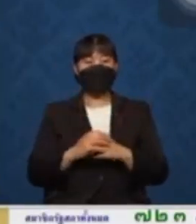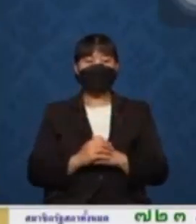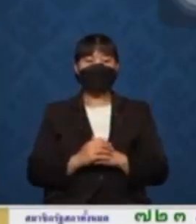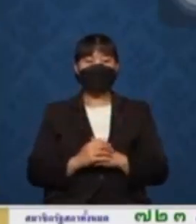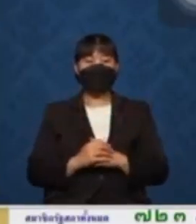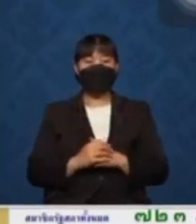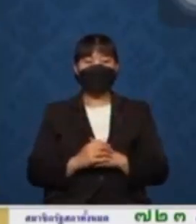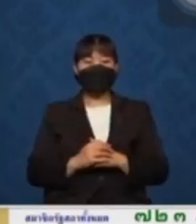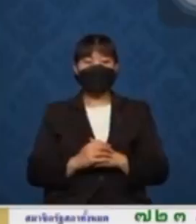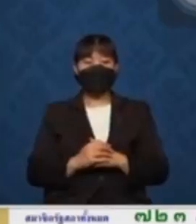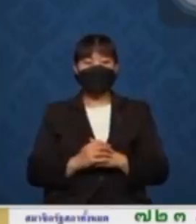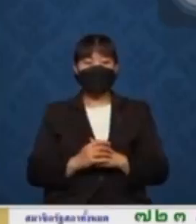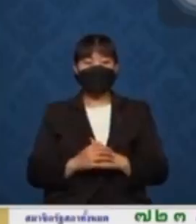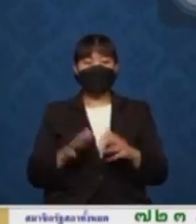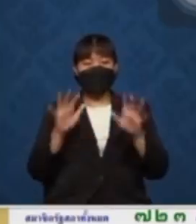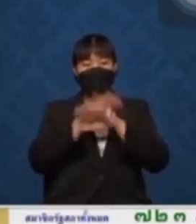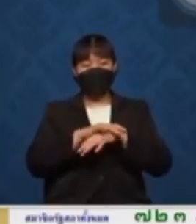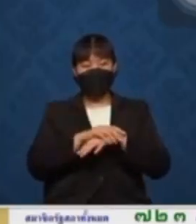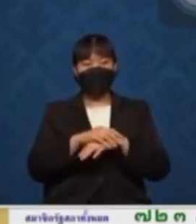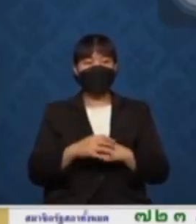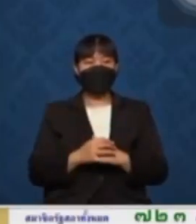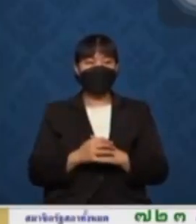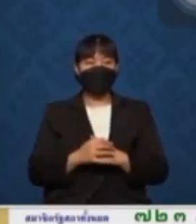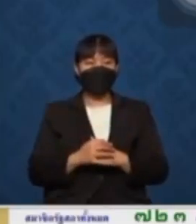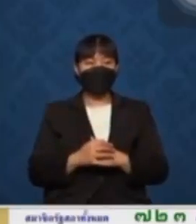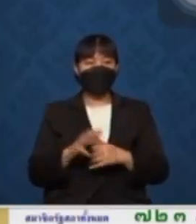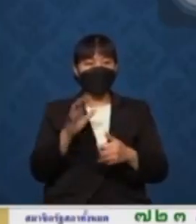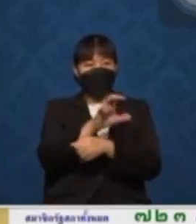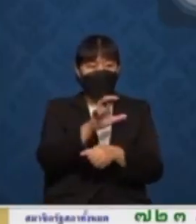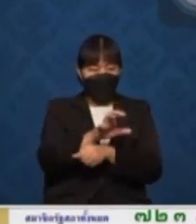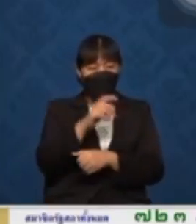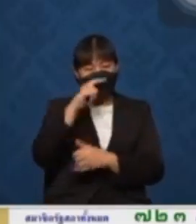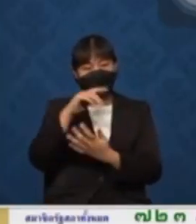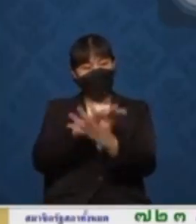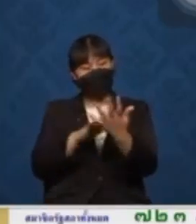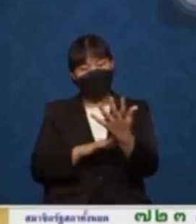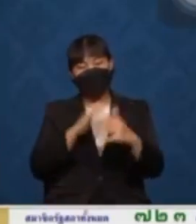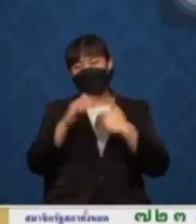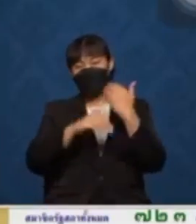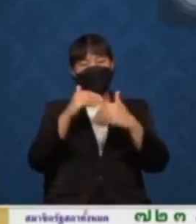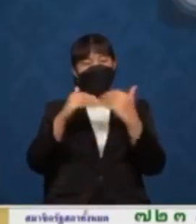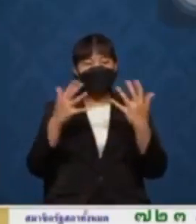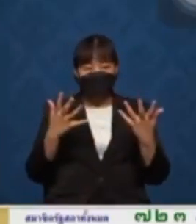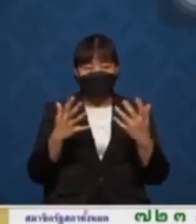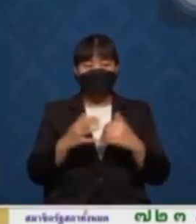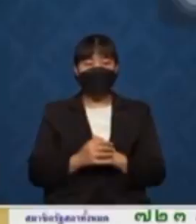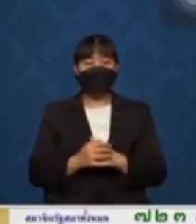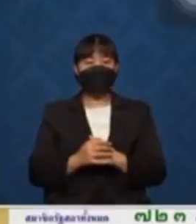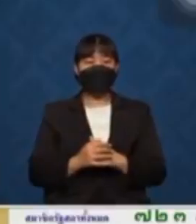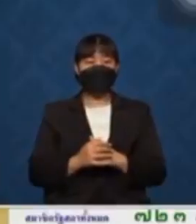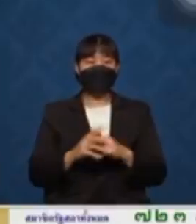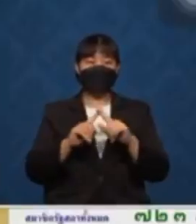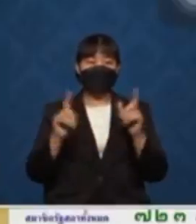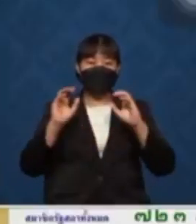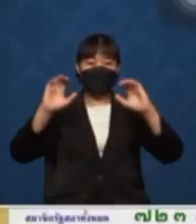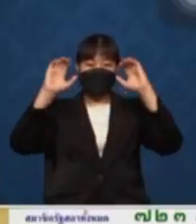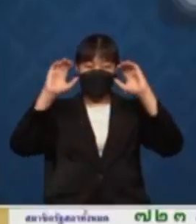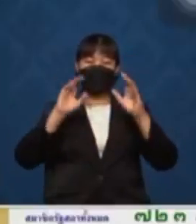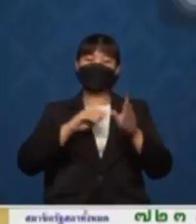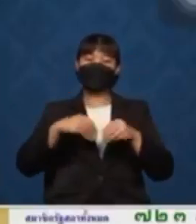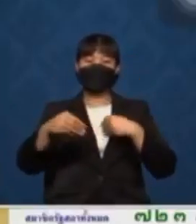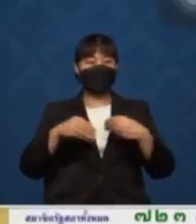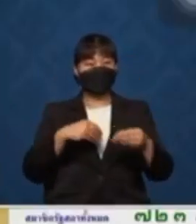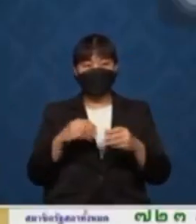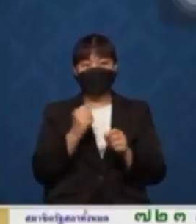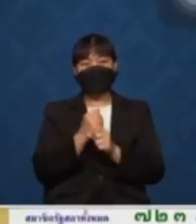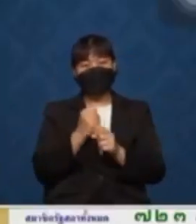ที่กำลังล็อกคอประเทศการยกเลิกยุทธศาสตร์ชาติ20ปีจะไม่ทำให้ประเทศนั้นโกลาหลหรือไร้ทิศทางแต่จะทำให้รัฐบาลนั้นมีความยืดหยุ่นในการ